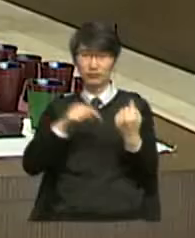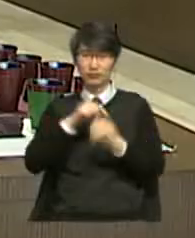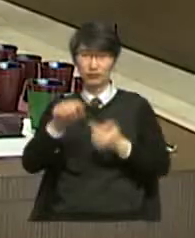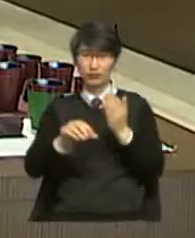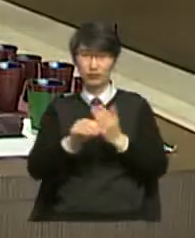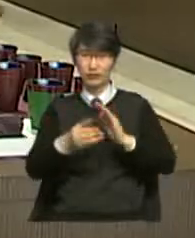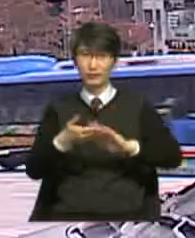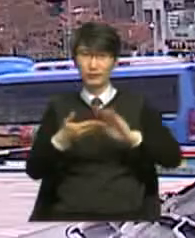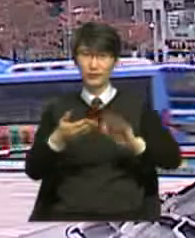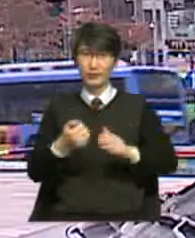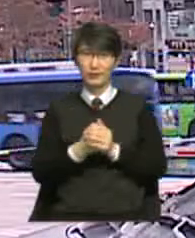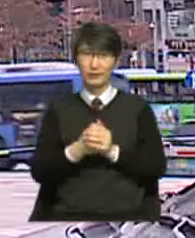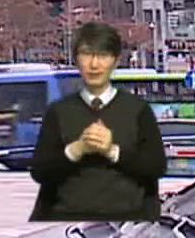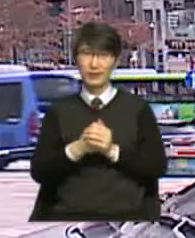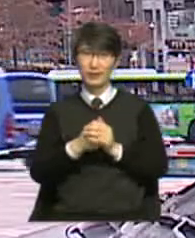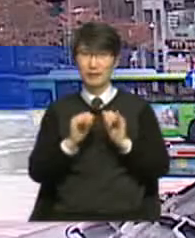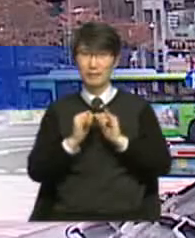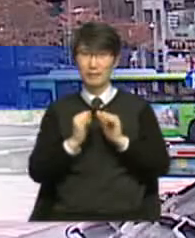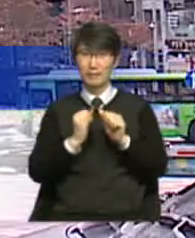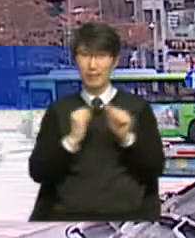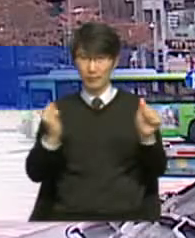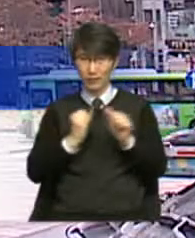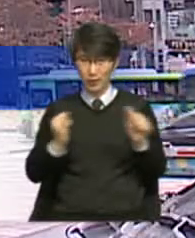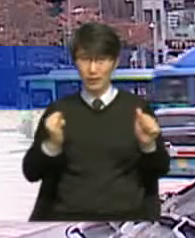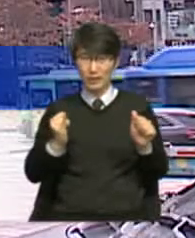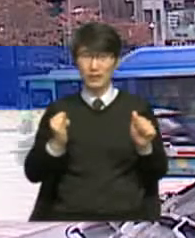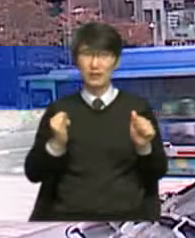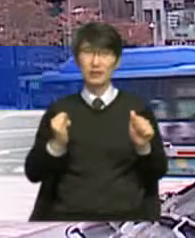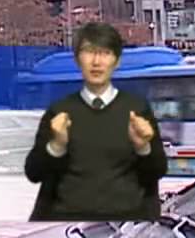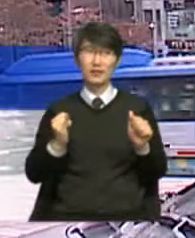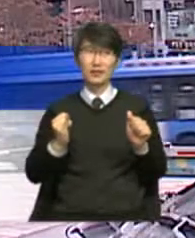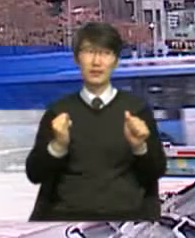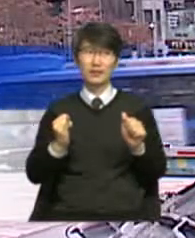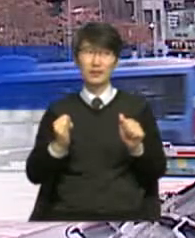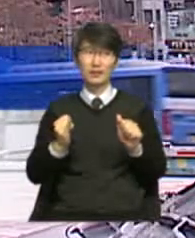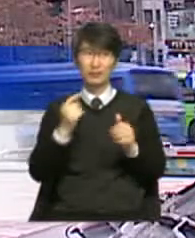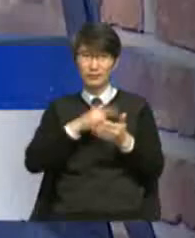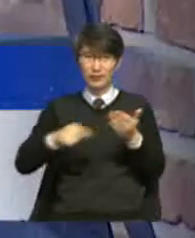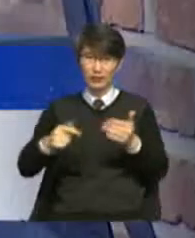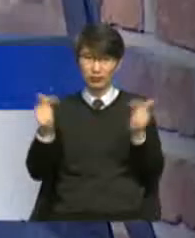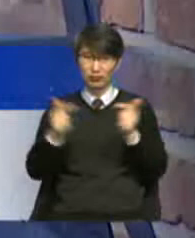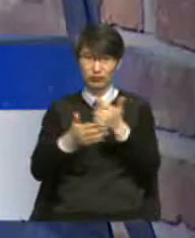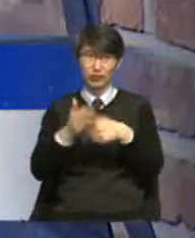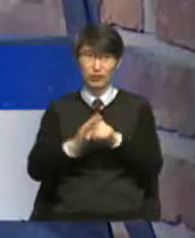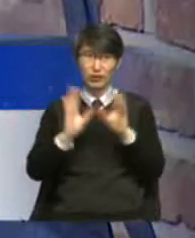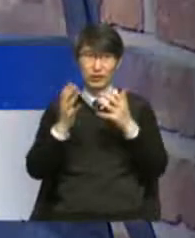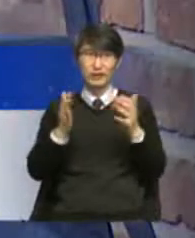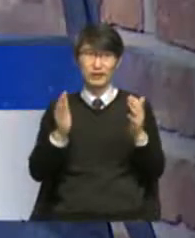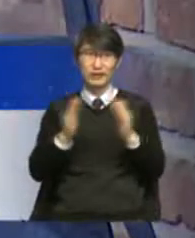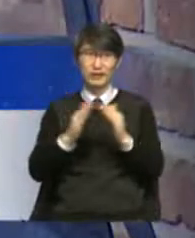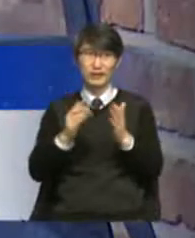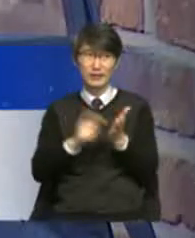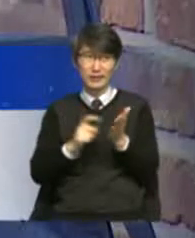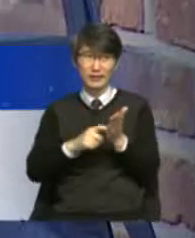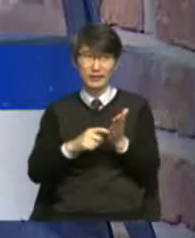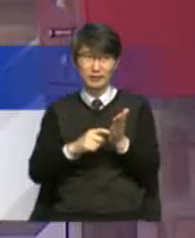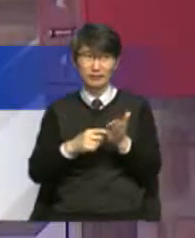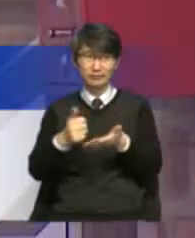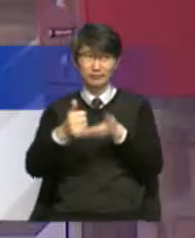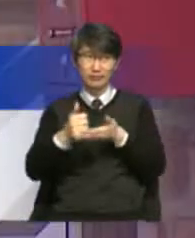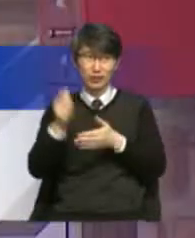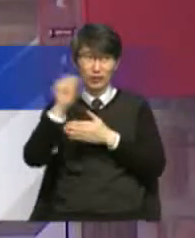있습니다. 맞벌이 부부의 피해를 최소화하기 위해서 어린이집 긴급보육은 허용을 하고